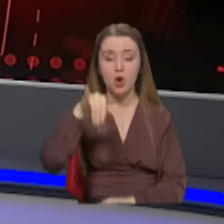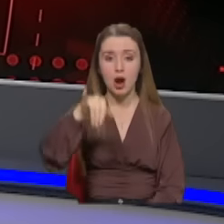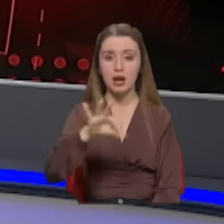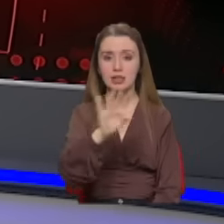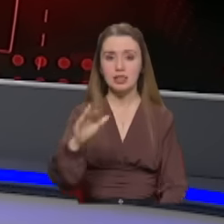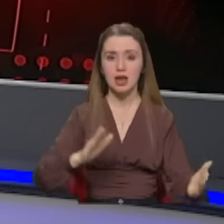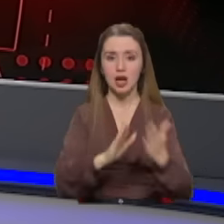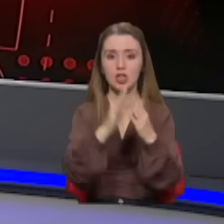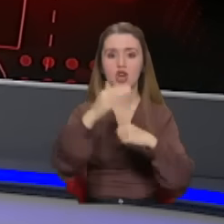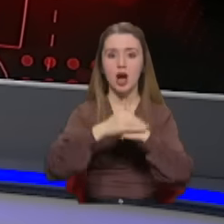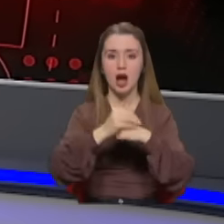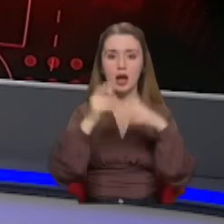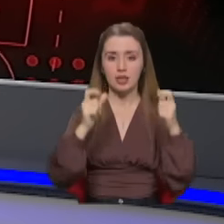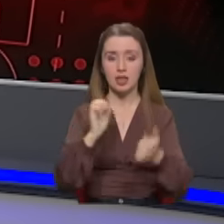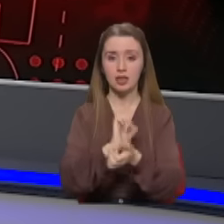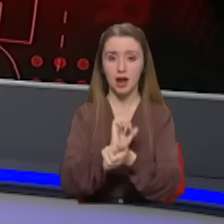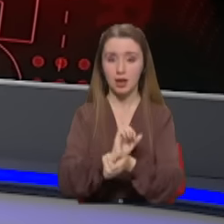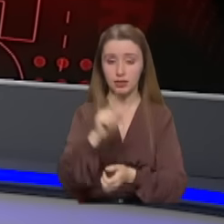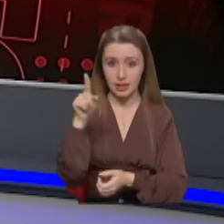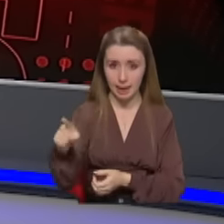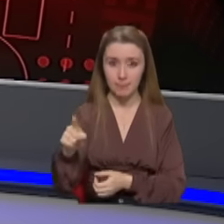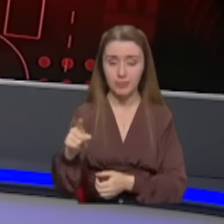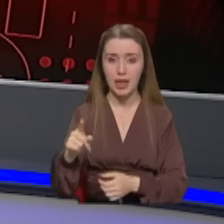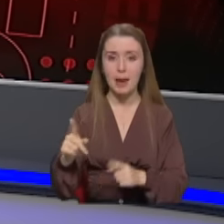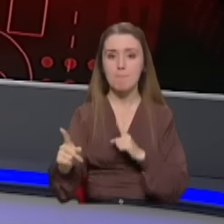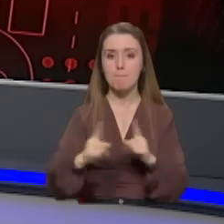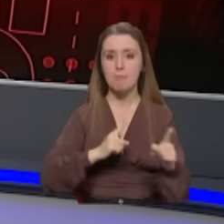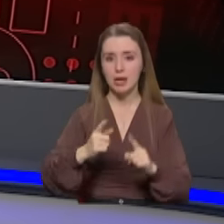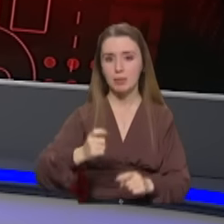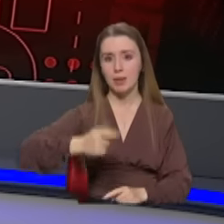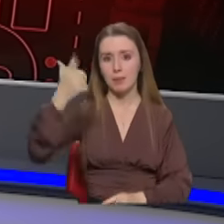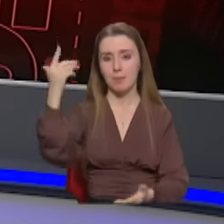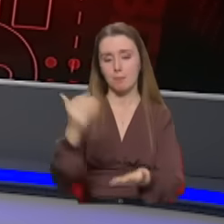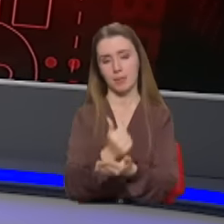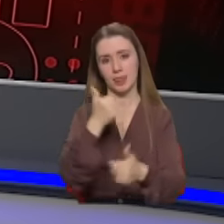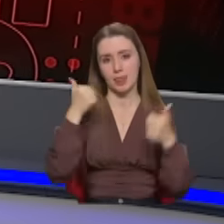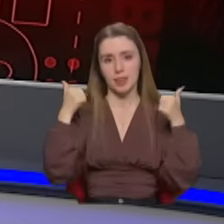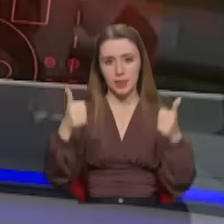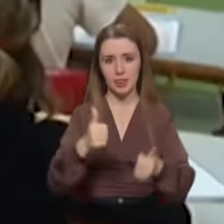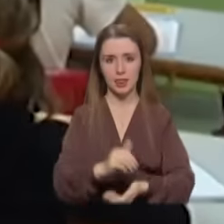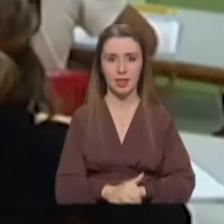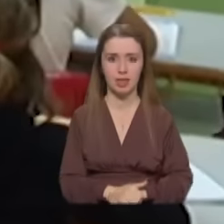haksızlığa karşı Antalya'da bir veli hakkını mahkemede aradı ve kazandı.